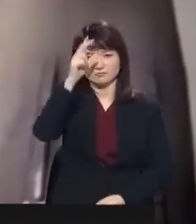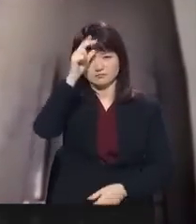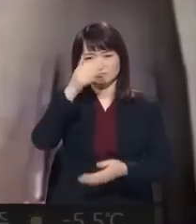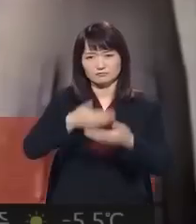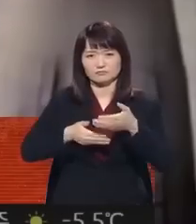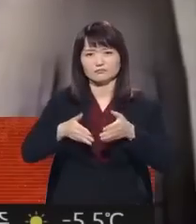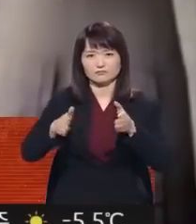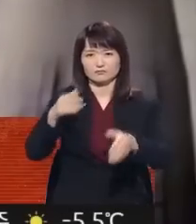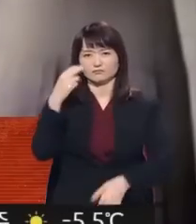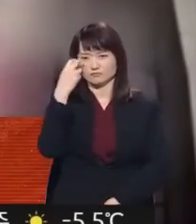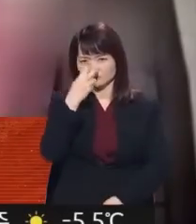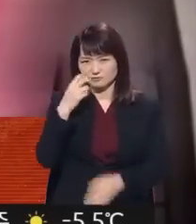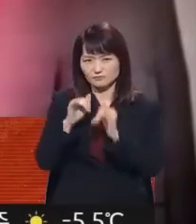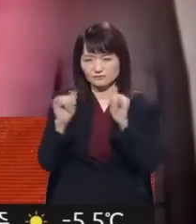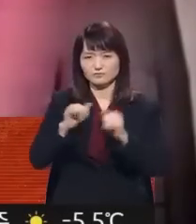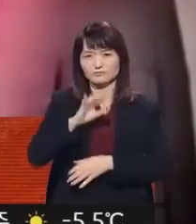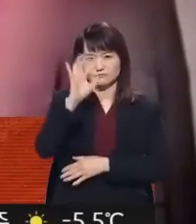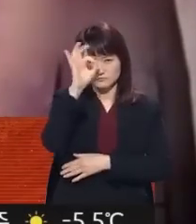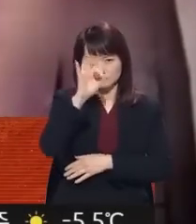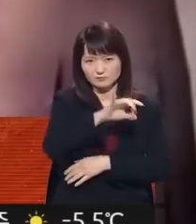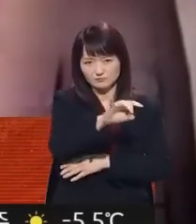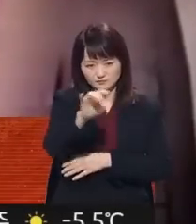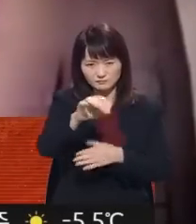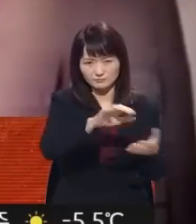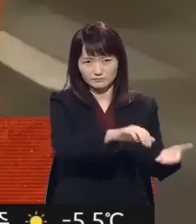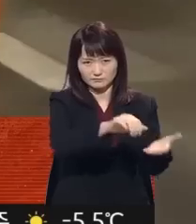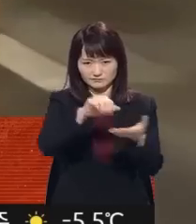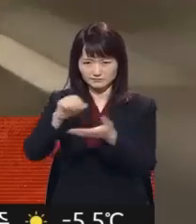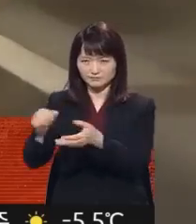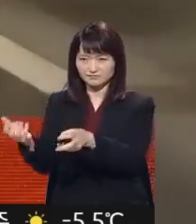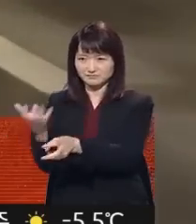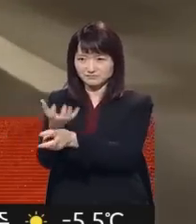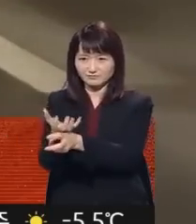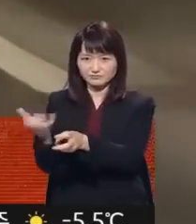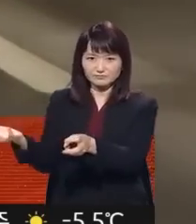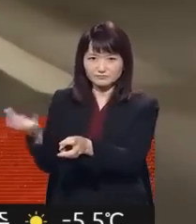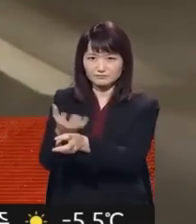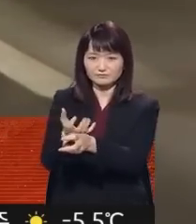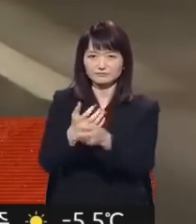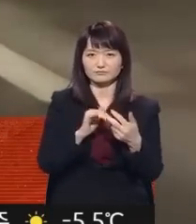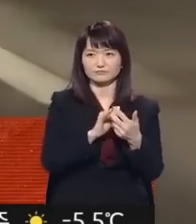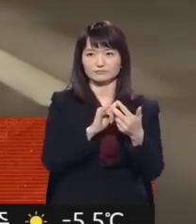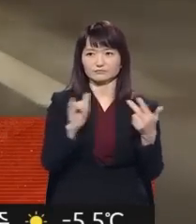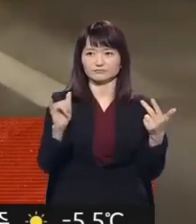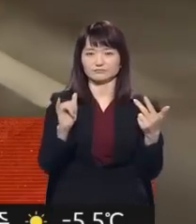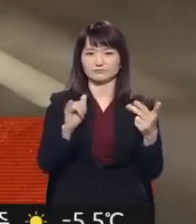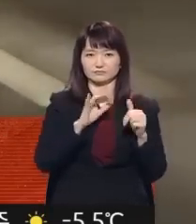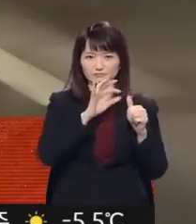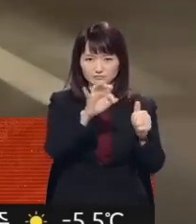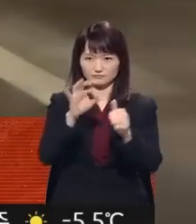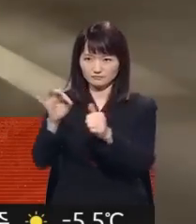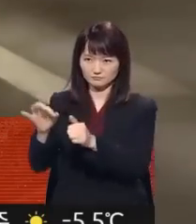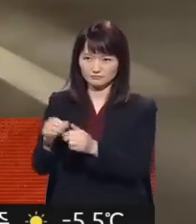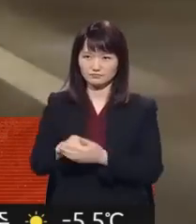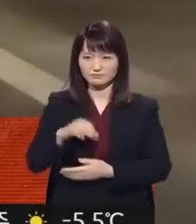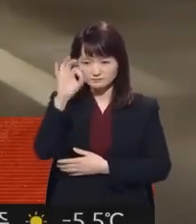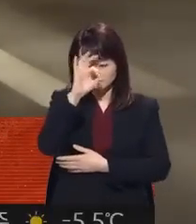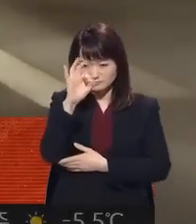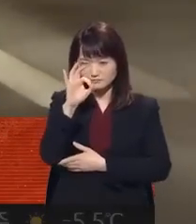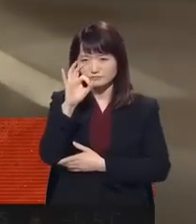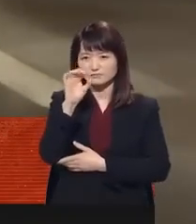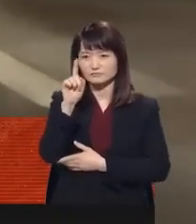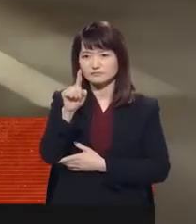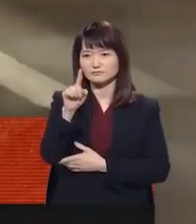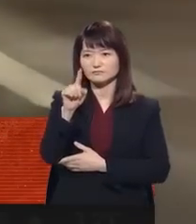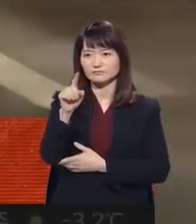고속도로 관리위원들이 저 대지들을 한 마리씩 들어 올려서 트럭에 실었는데 7명이나 되는 사람들이 한 마리를 힘겹게 들어 올리는데